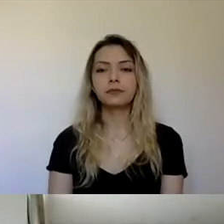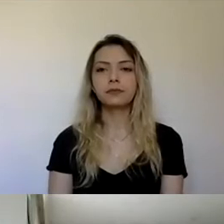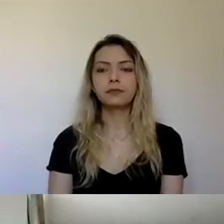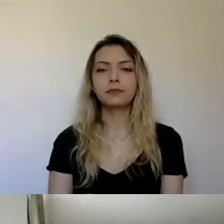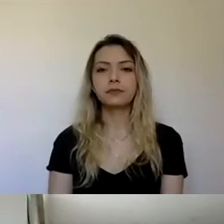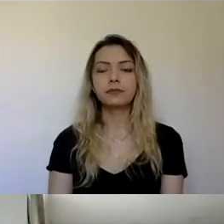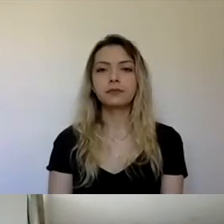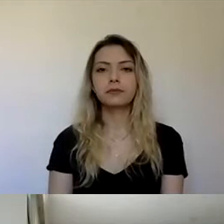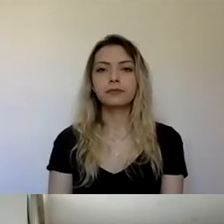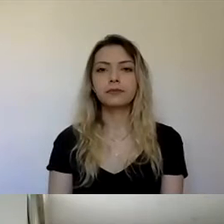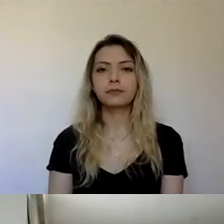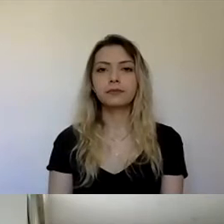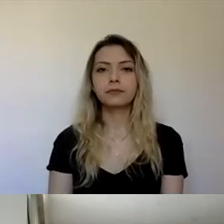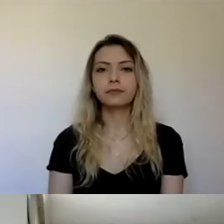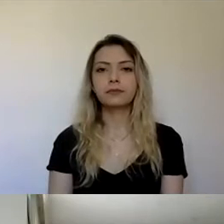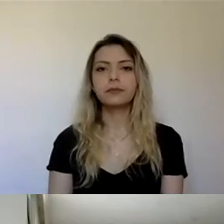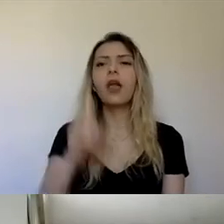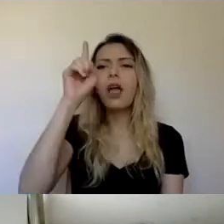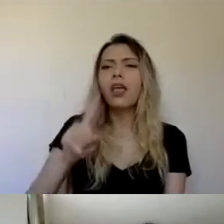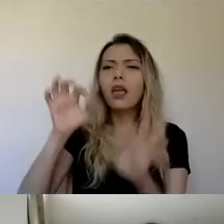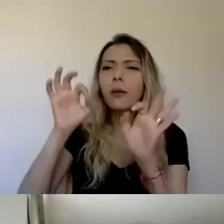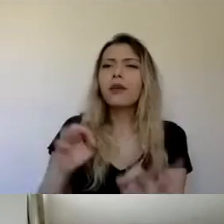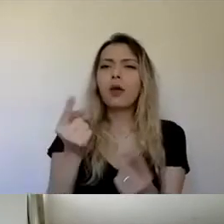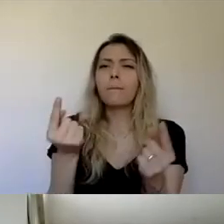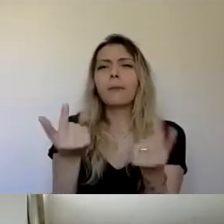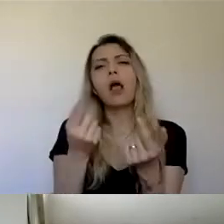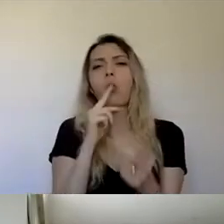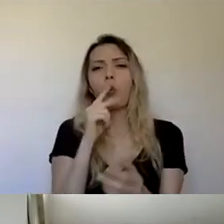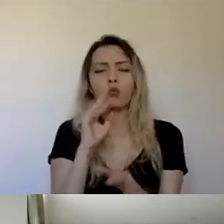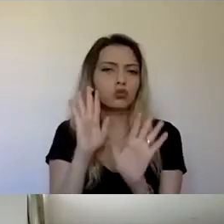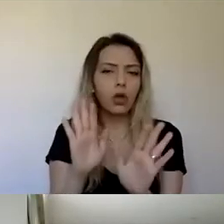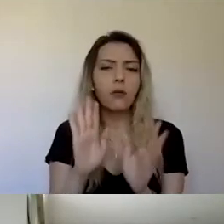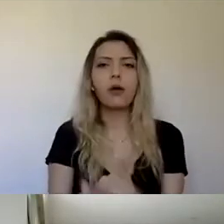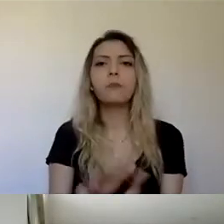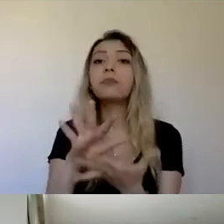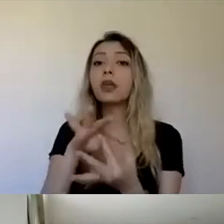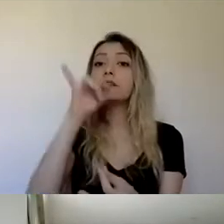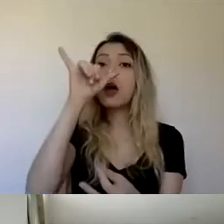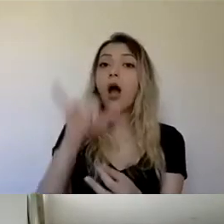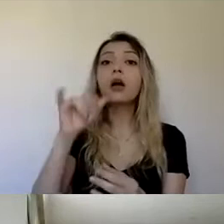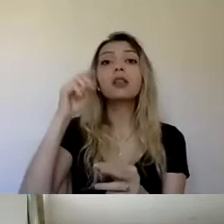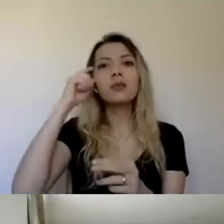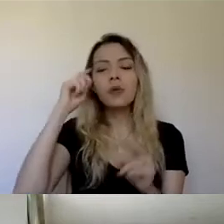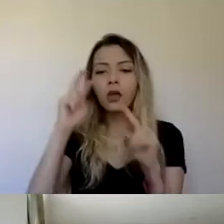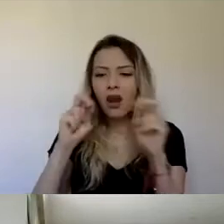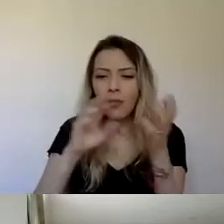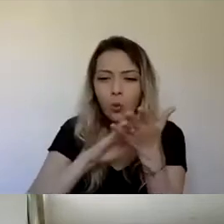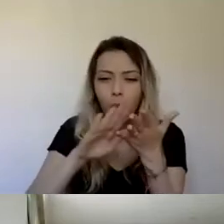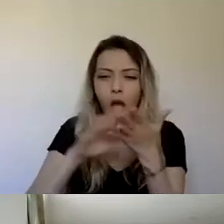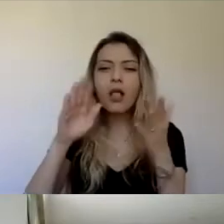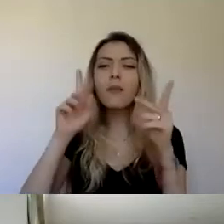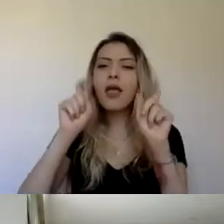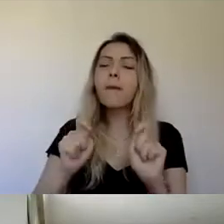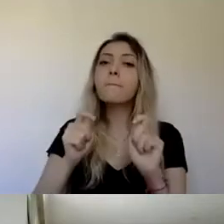Baştan da zaten hani biraz konuştuk ama insan haklarının izlenmesi için ve hayata geçmesi için aslında